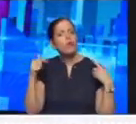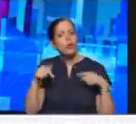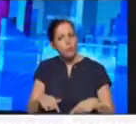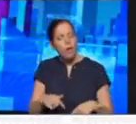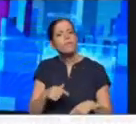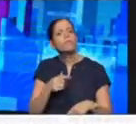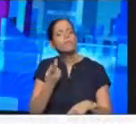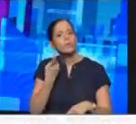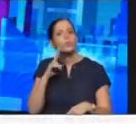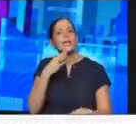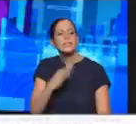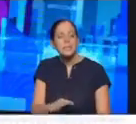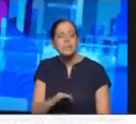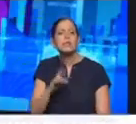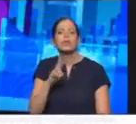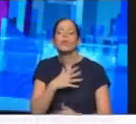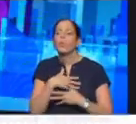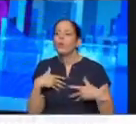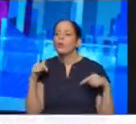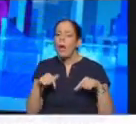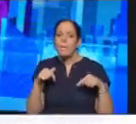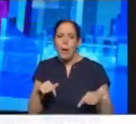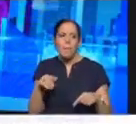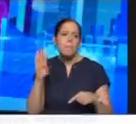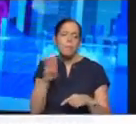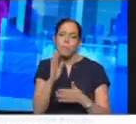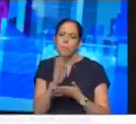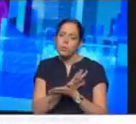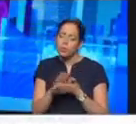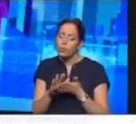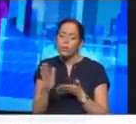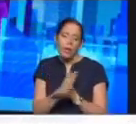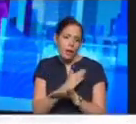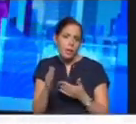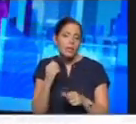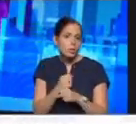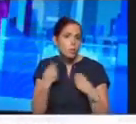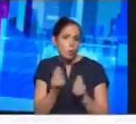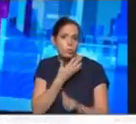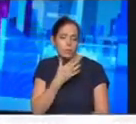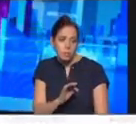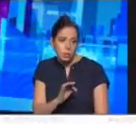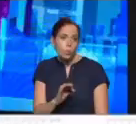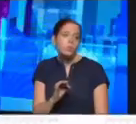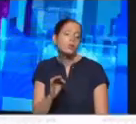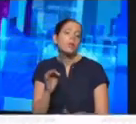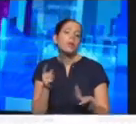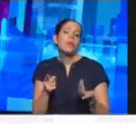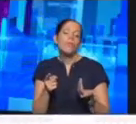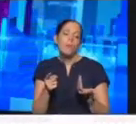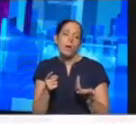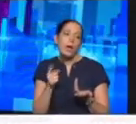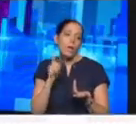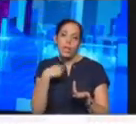תחושה שהפעם נתניהו פשוט החליט לקחת את הנושא ברצינות. בינתיים אני חייבת להגיד שהוא עמד בכל